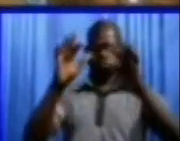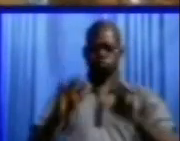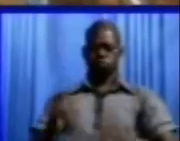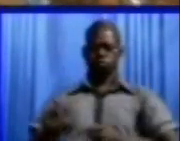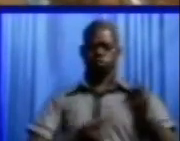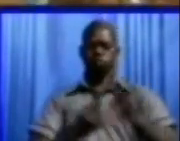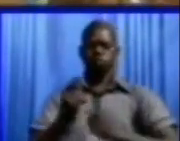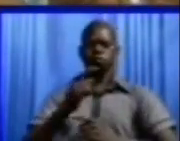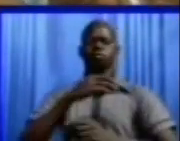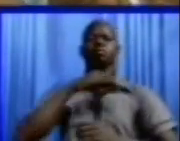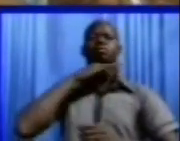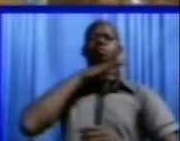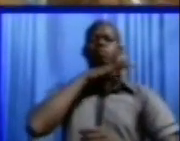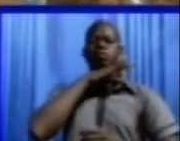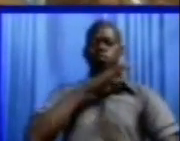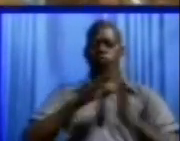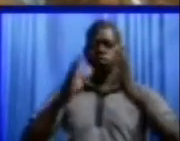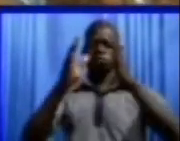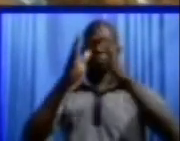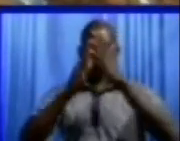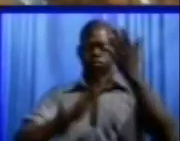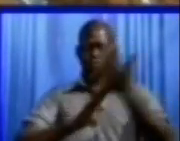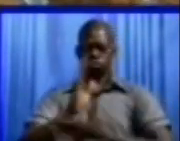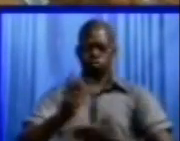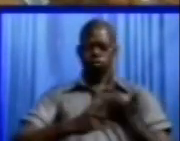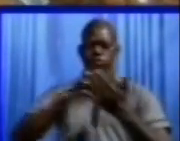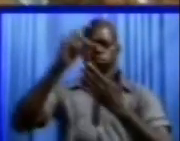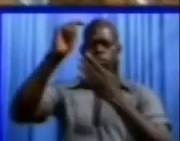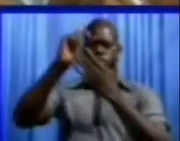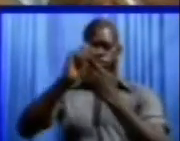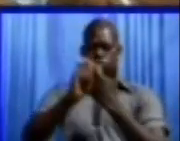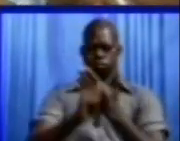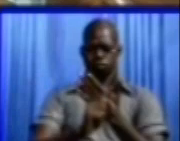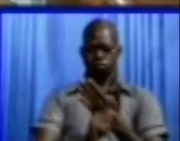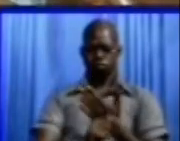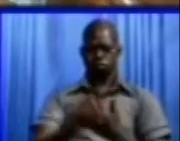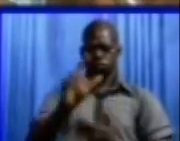des déchets solides dans la ville. Et à travers ce projet,